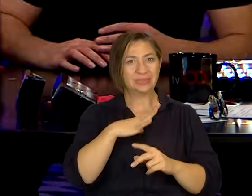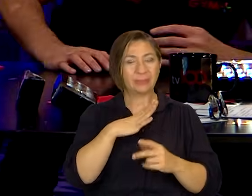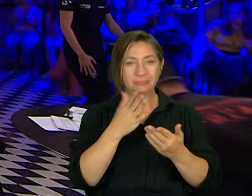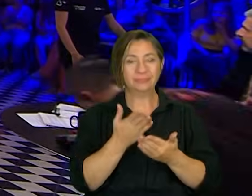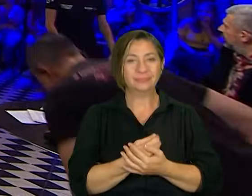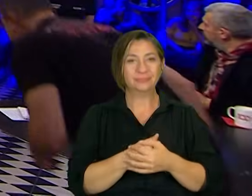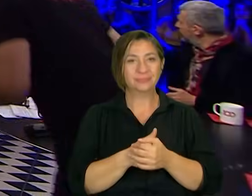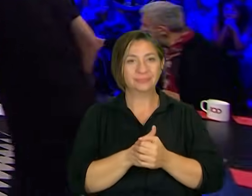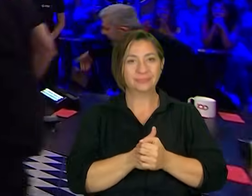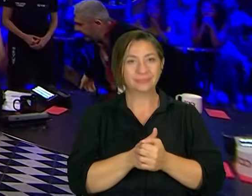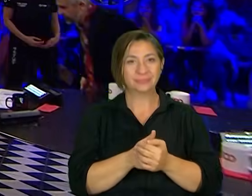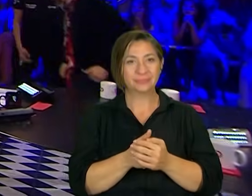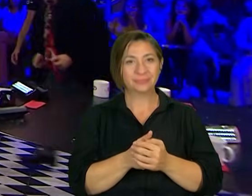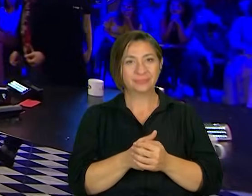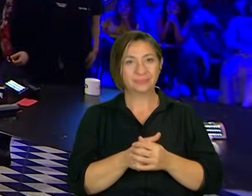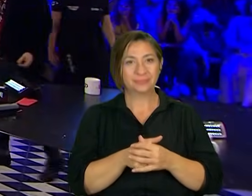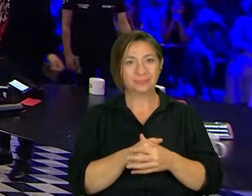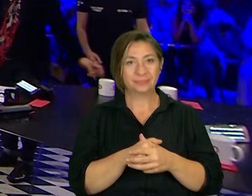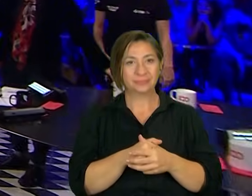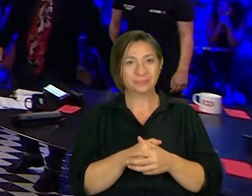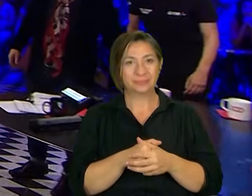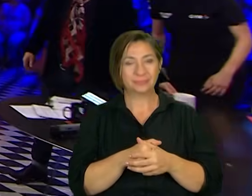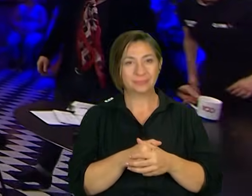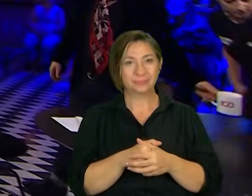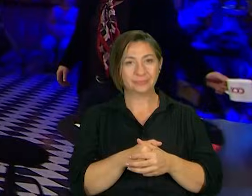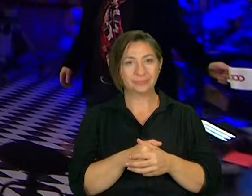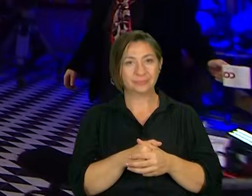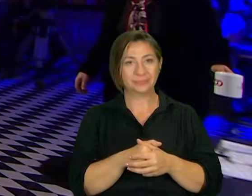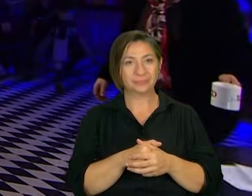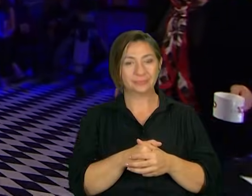efendim. Tamam. Buyurun sana efendim.